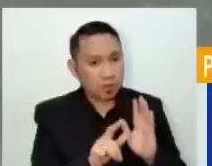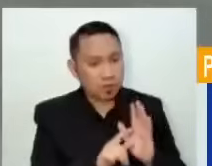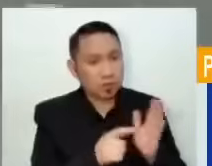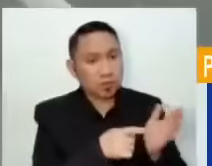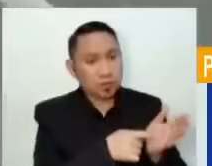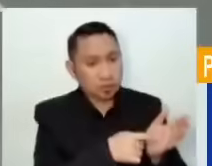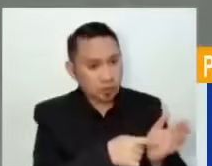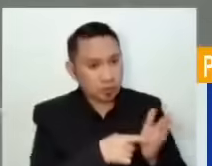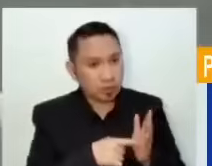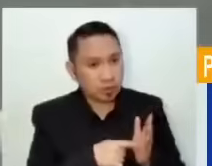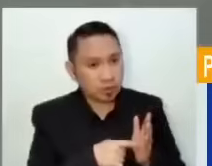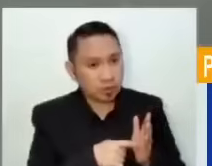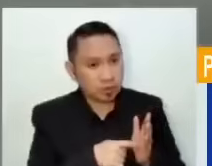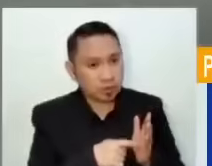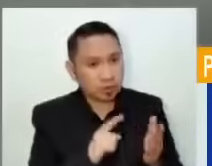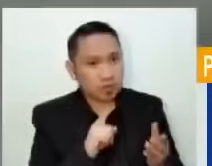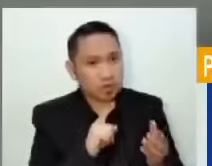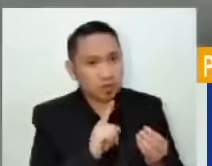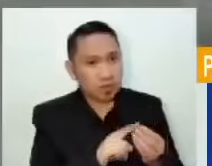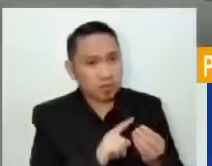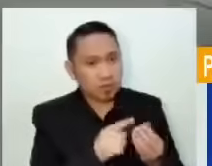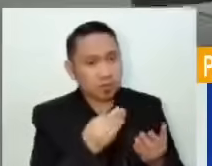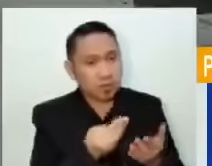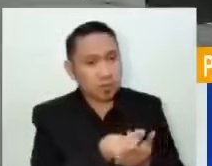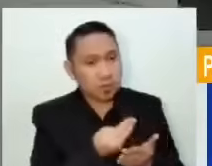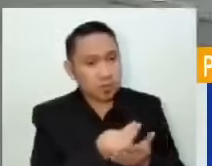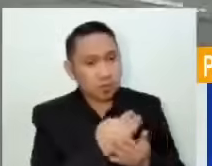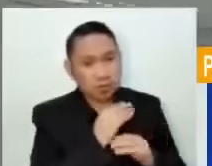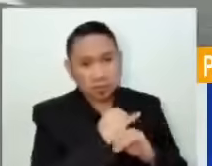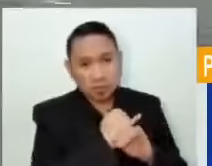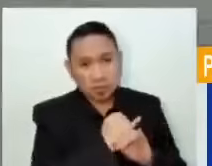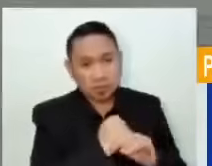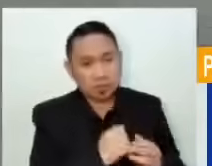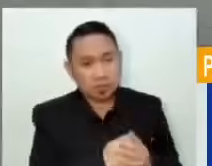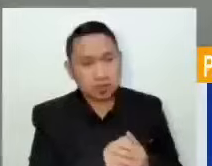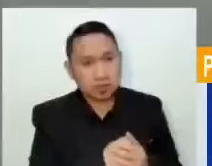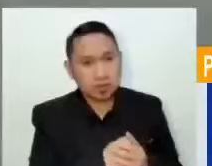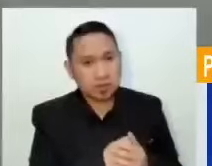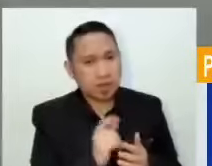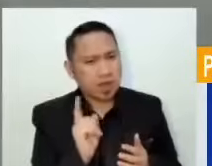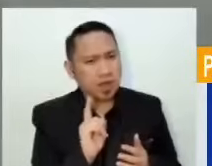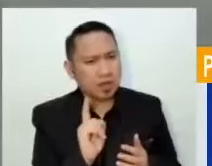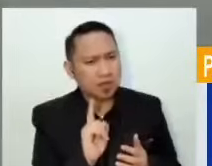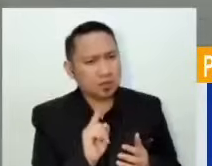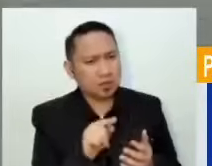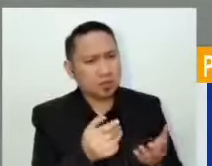ng modernization. Ano po bang gusto mangyari ni Mr. Balbuena na